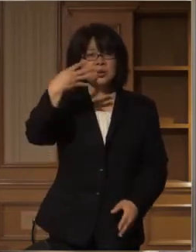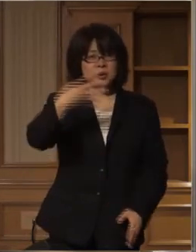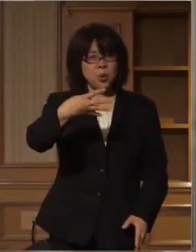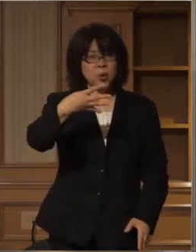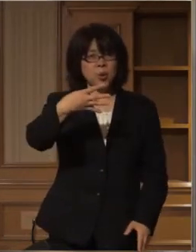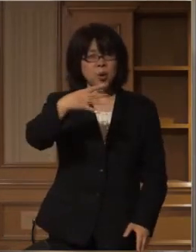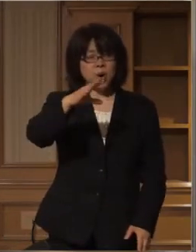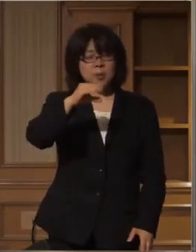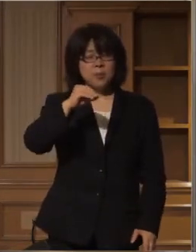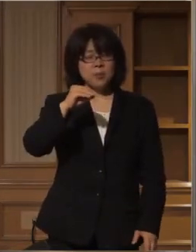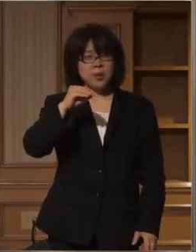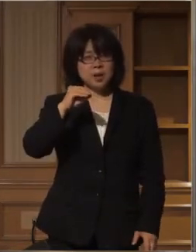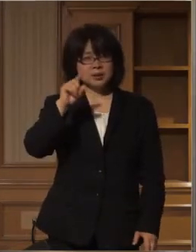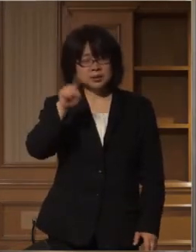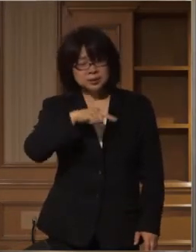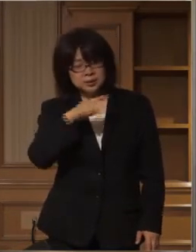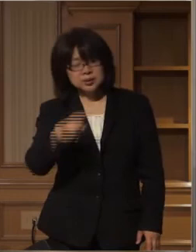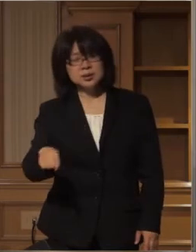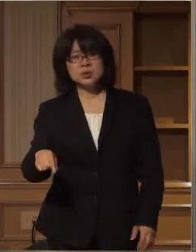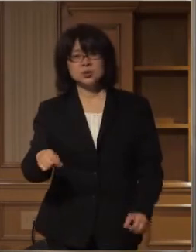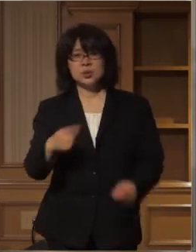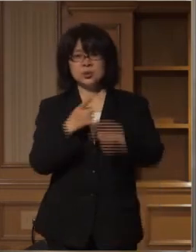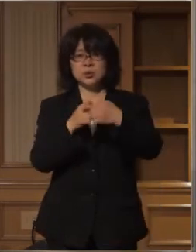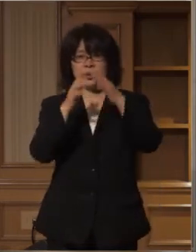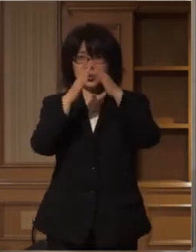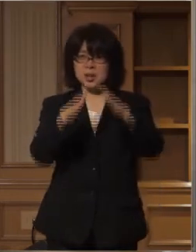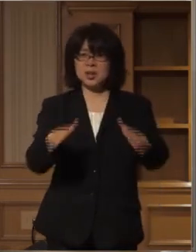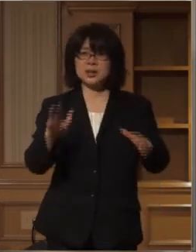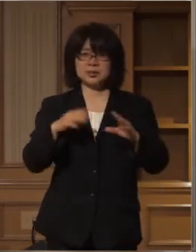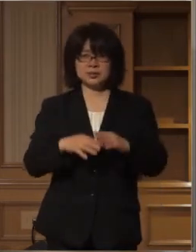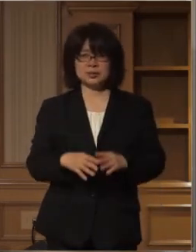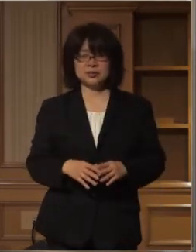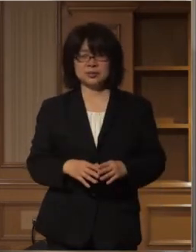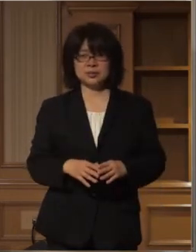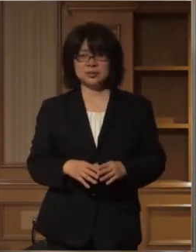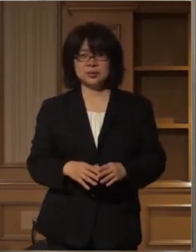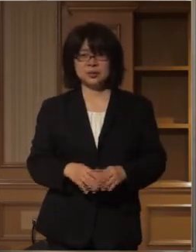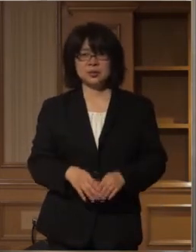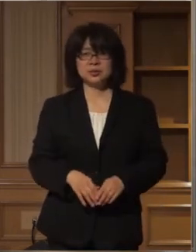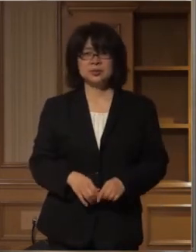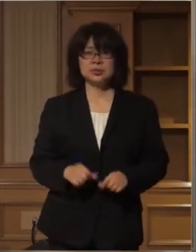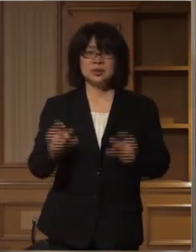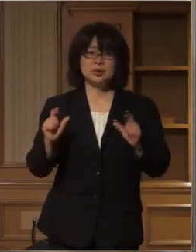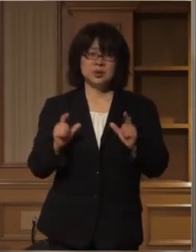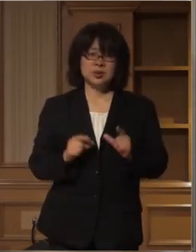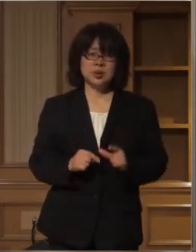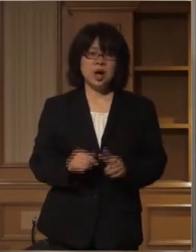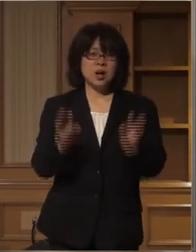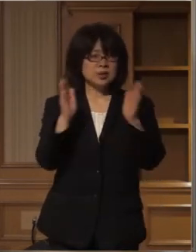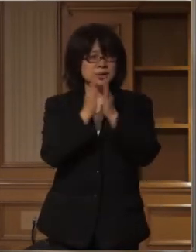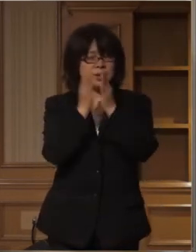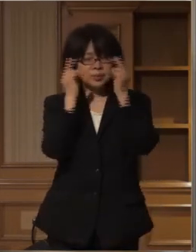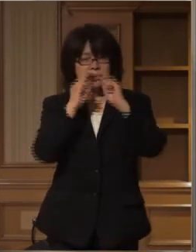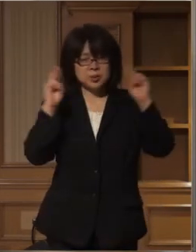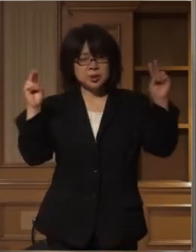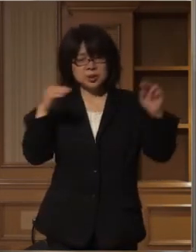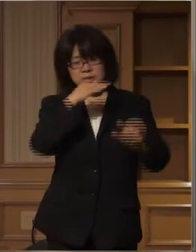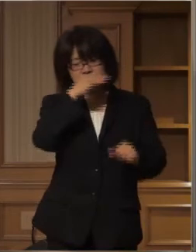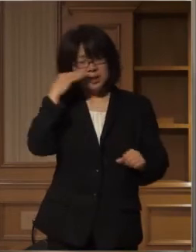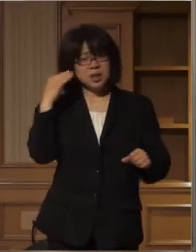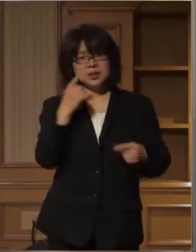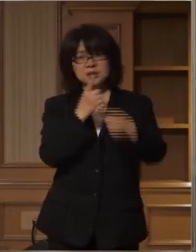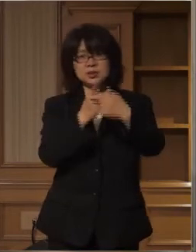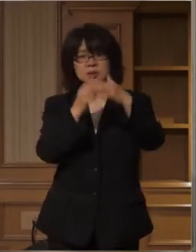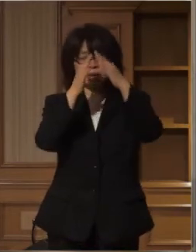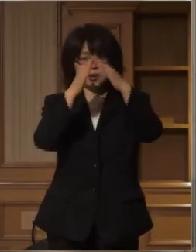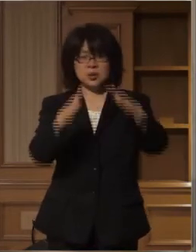バヤっていうところにあるんですけれども、本当に東南アジア最大の教会で、ものすごく賛美がいい教会だったんですけれども、でそこで秋元牧